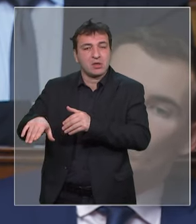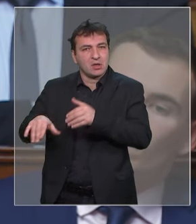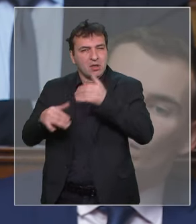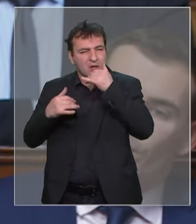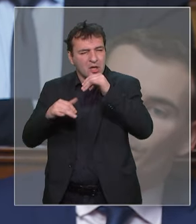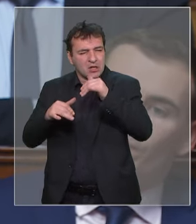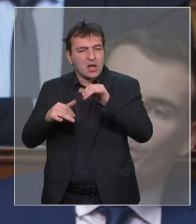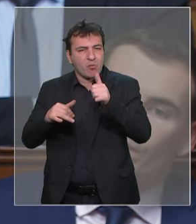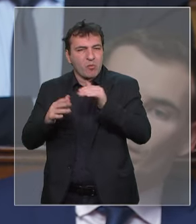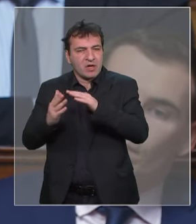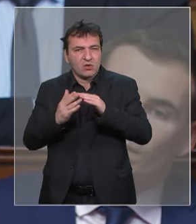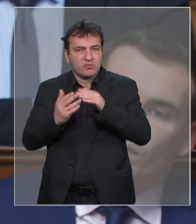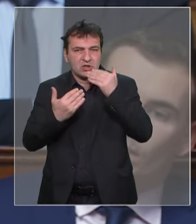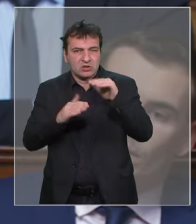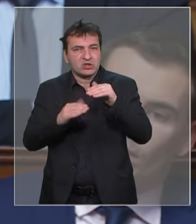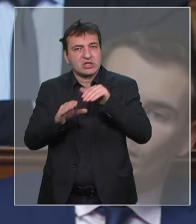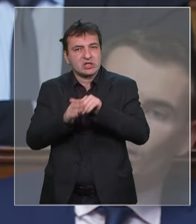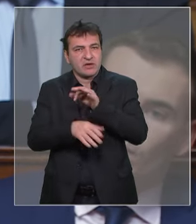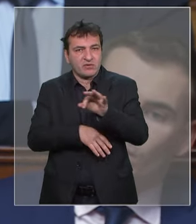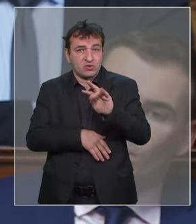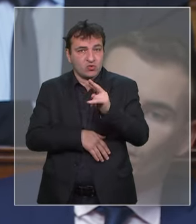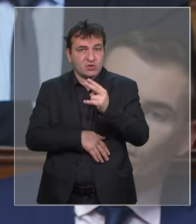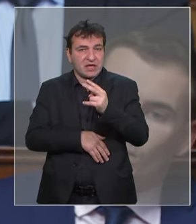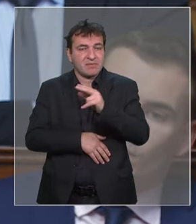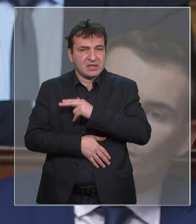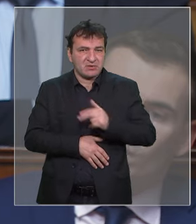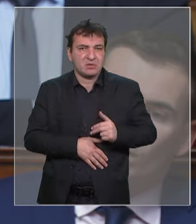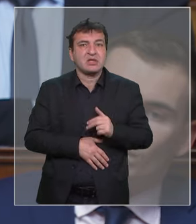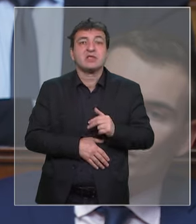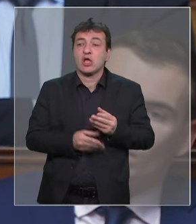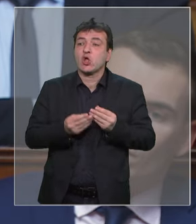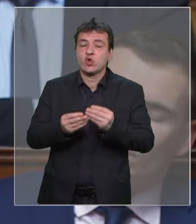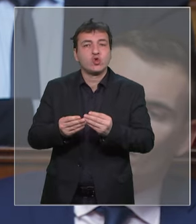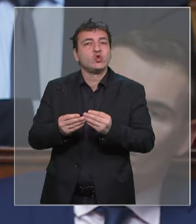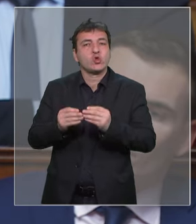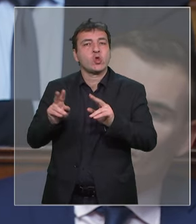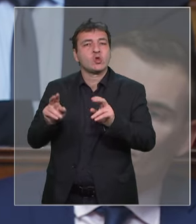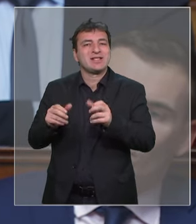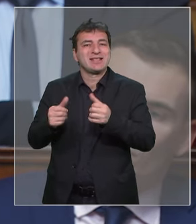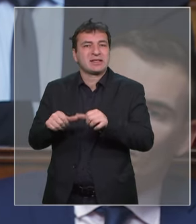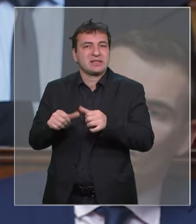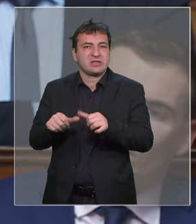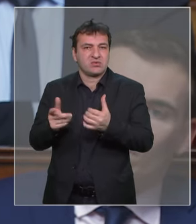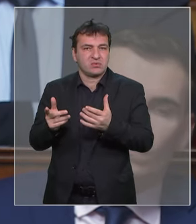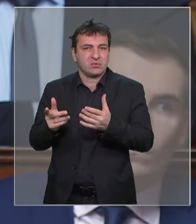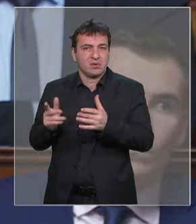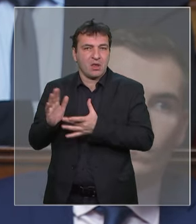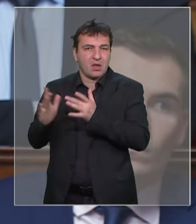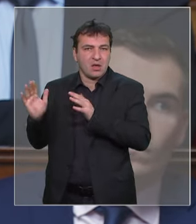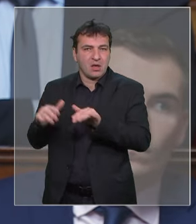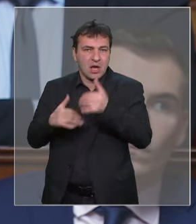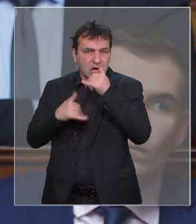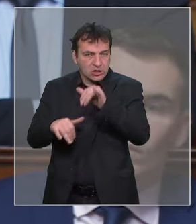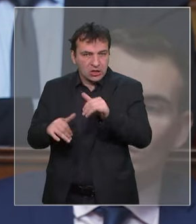communauté étrangère en France et la deuxième nationalité à laquelle on délivre des titres de séjour, l'immigration algérienne se voit facilitée et encouragée